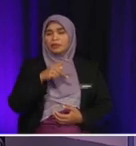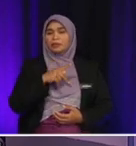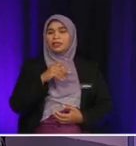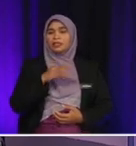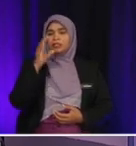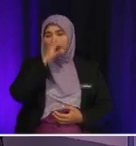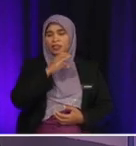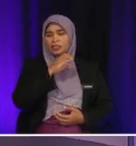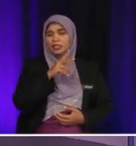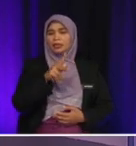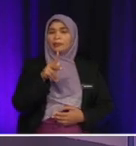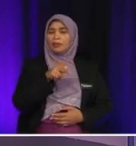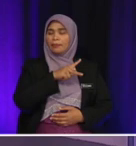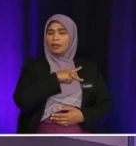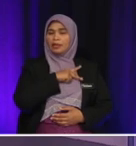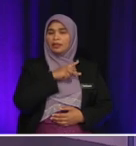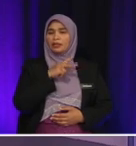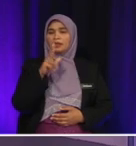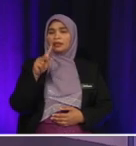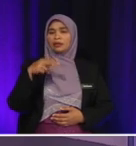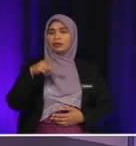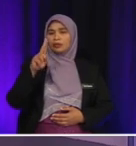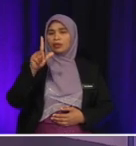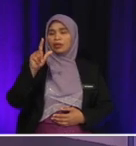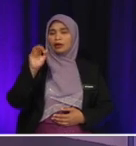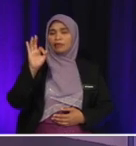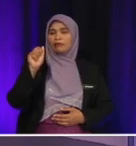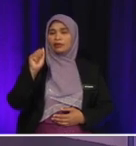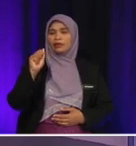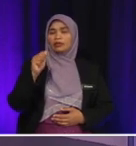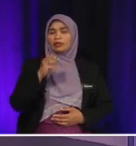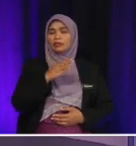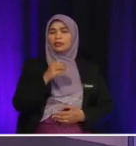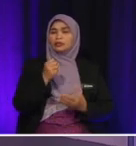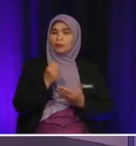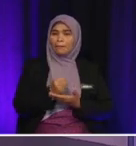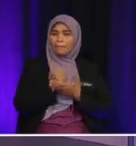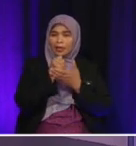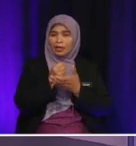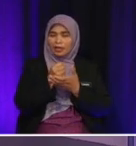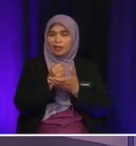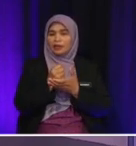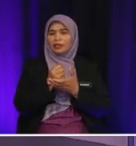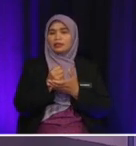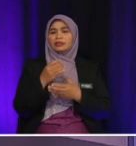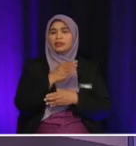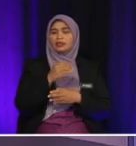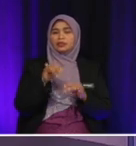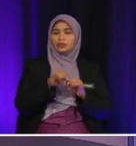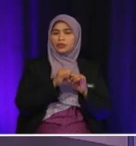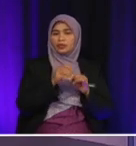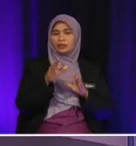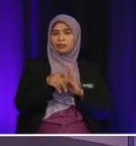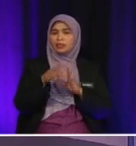ciri-ciri kepimpinan khulafa arrasyidin sumbangan dan juga ataupun pencapaian khulafa Rasyidin